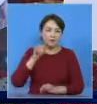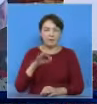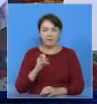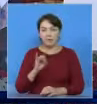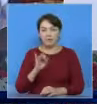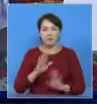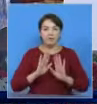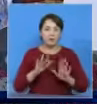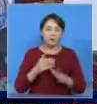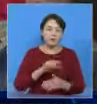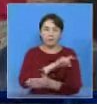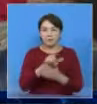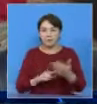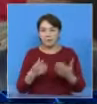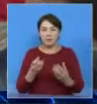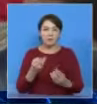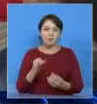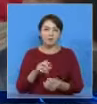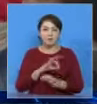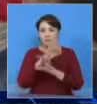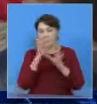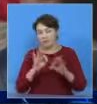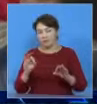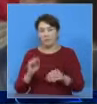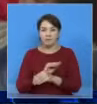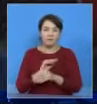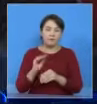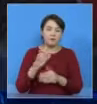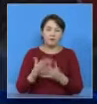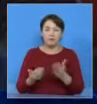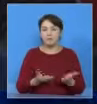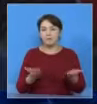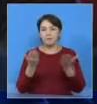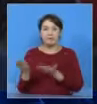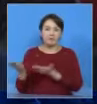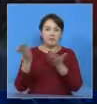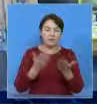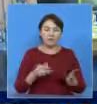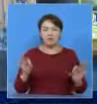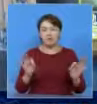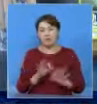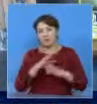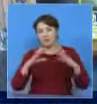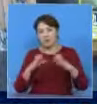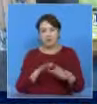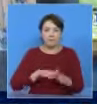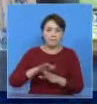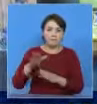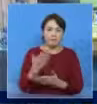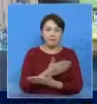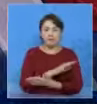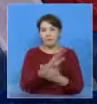маханова не только как поэта но и как композитора специально были приглашены в вокальные ансамбли для исполнения написанных ею